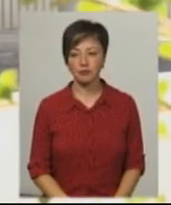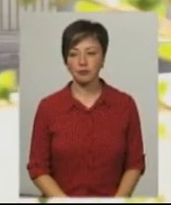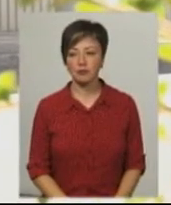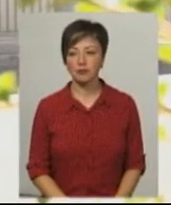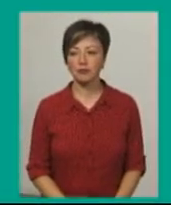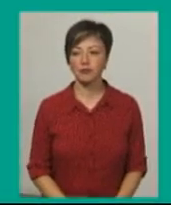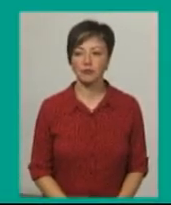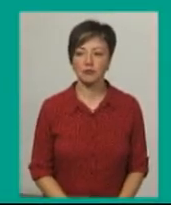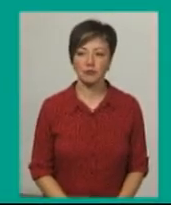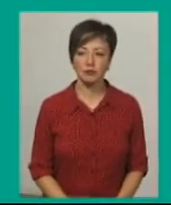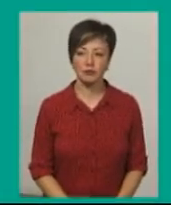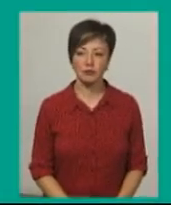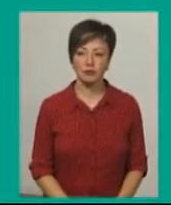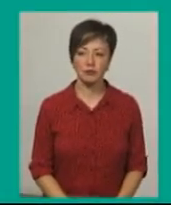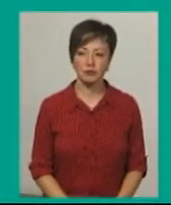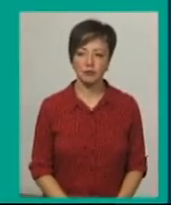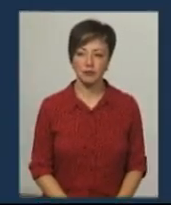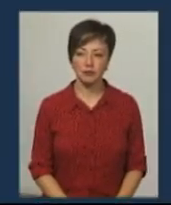Суспільному. Хмельницький.